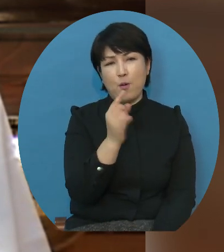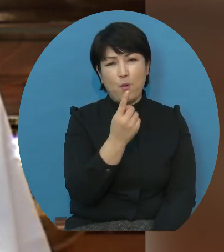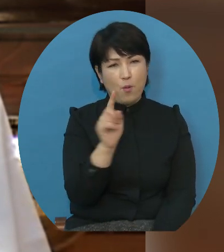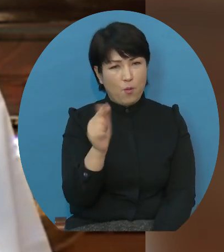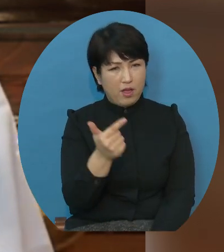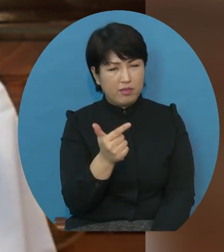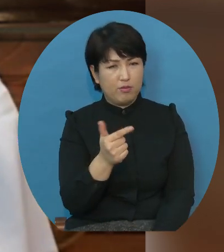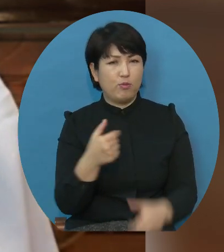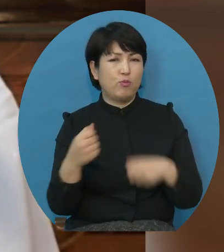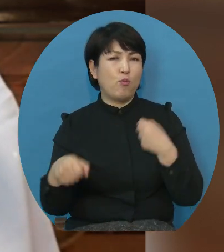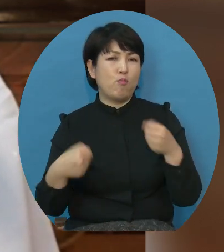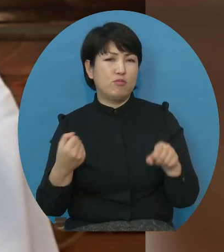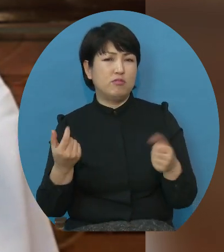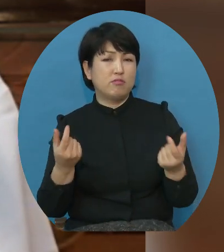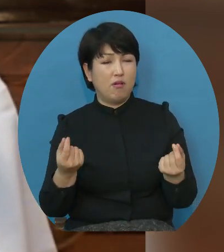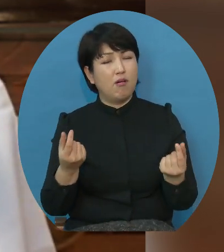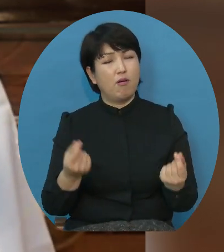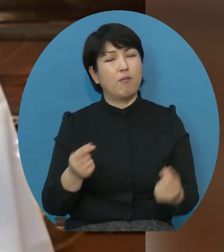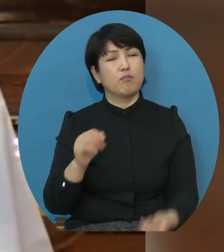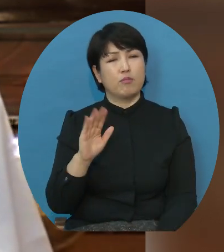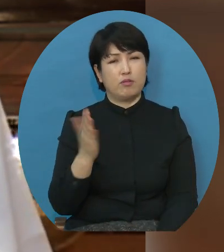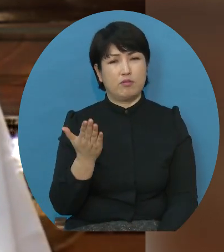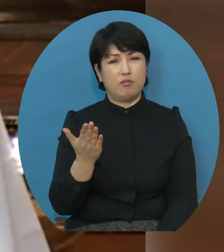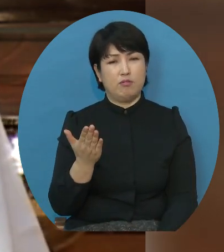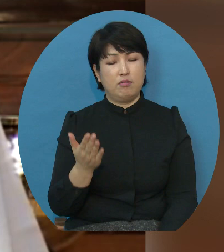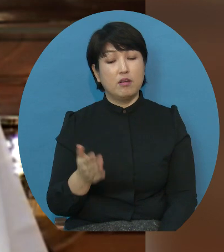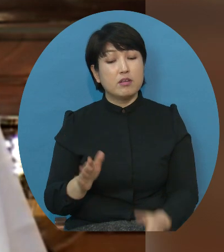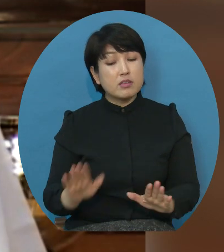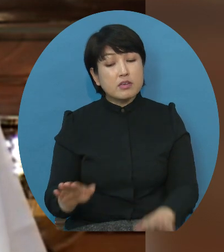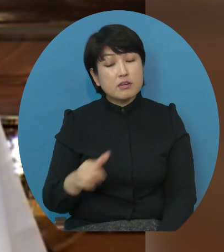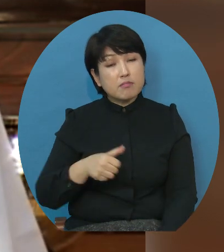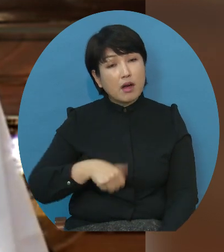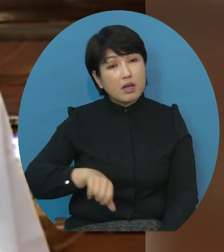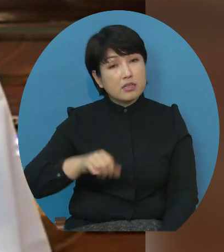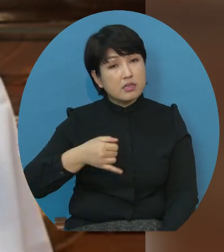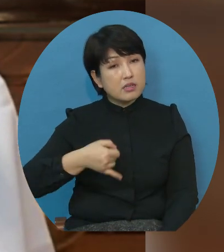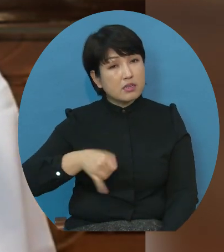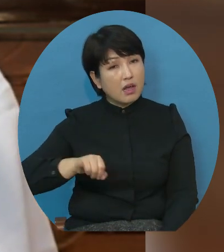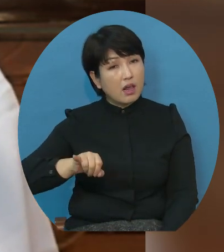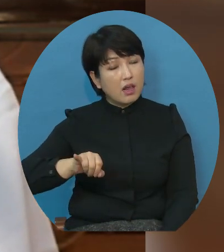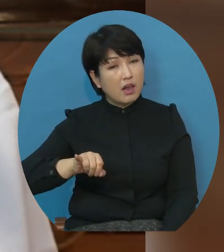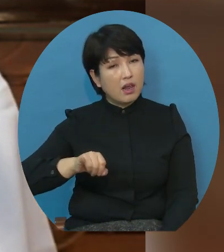그래서 다 지금 이제는 아들 딸들이